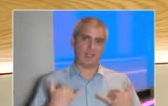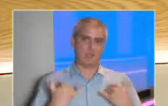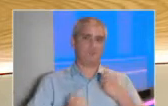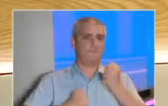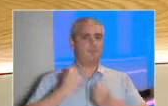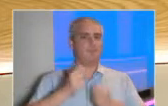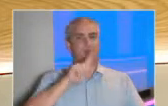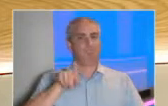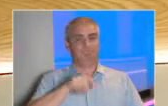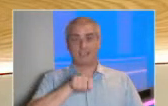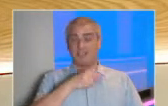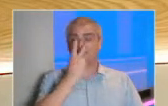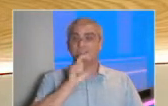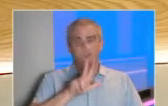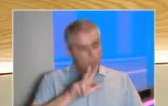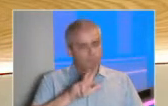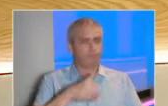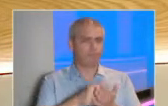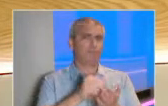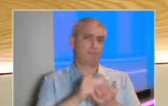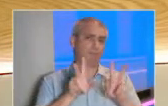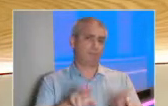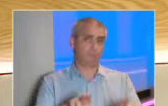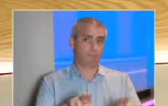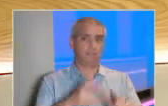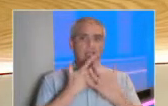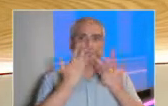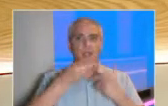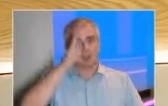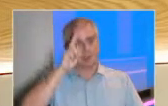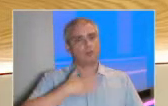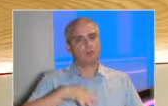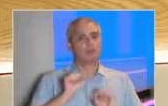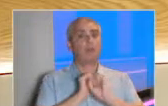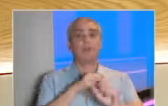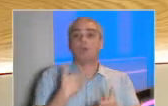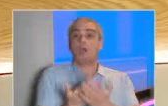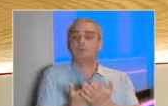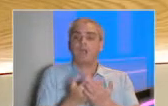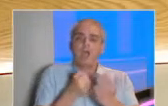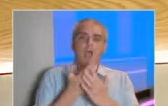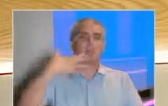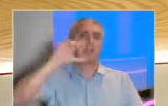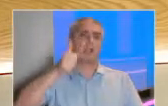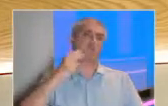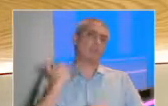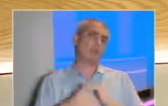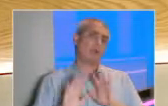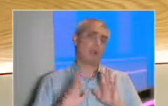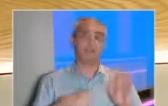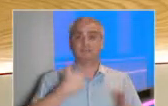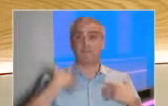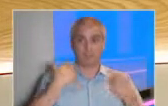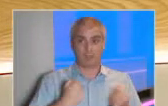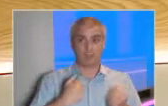המרוץ לפיזור הכנסת ה-23 המשיך בשלו, כשהתברר כי הליכוד מתכוונים לתמוך בהצעה עד הקריאה הראשונה. שר